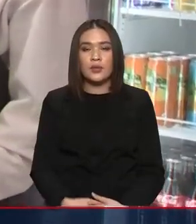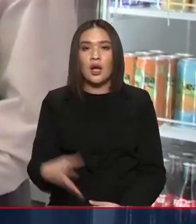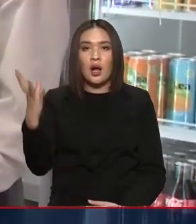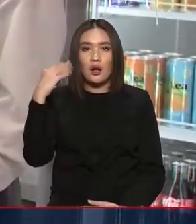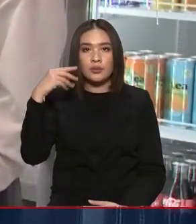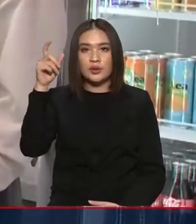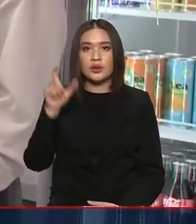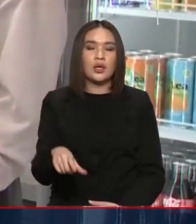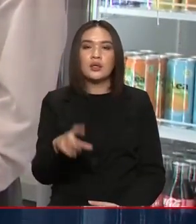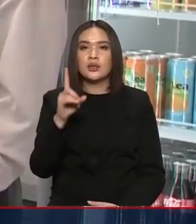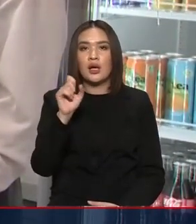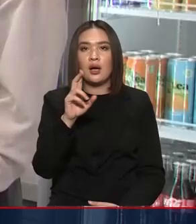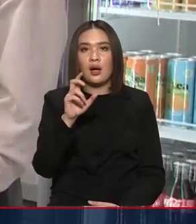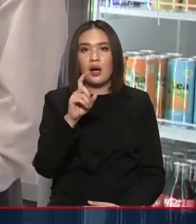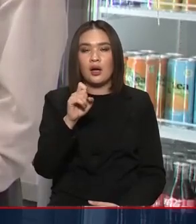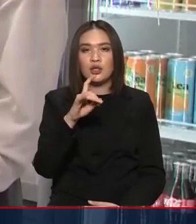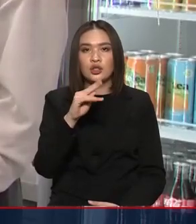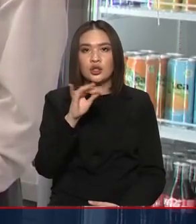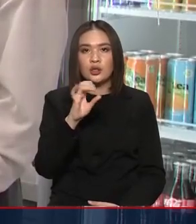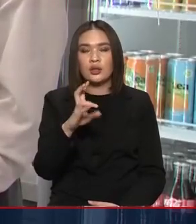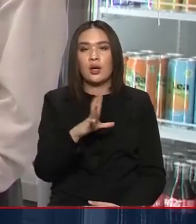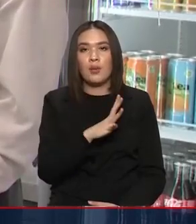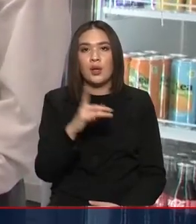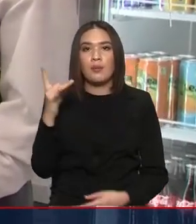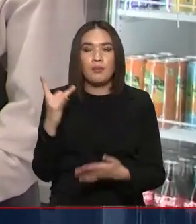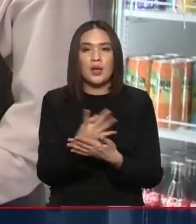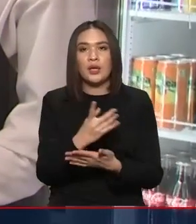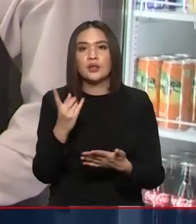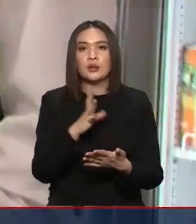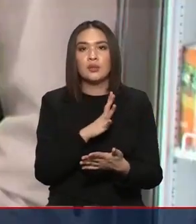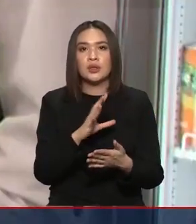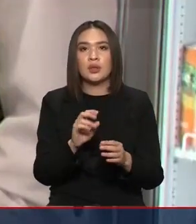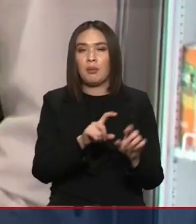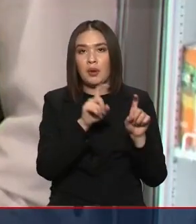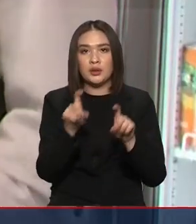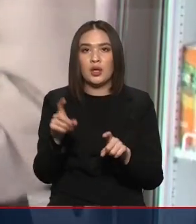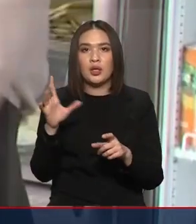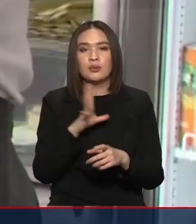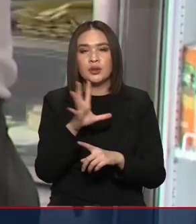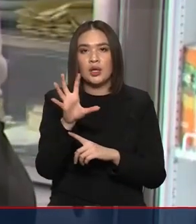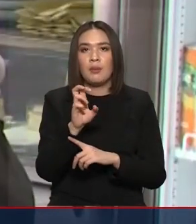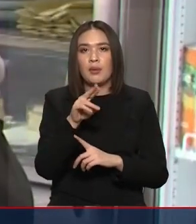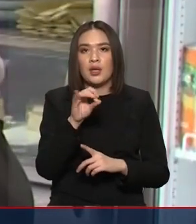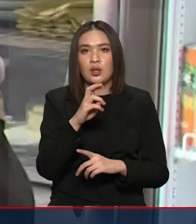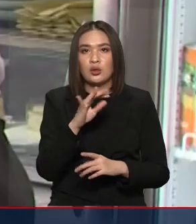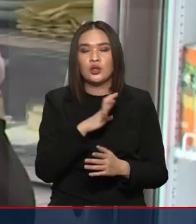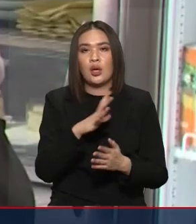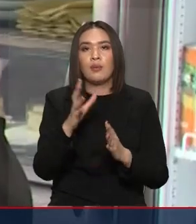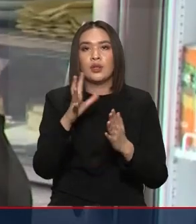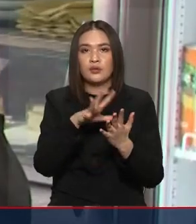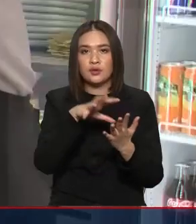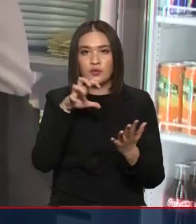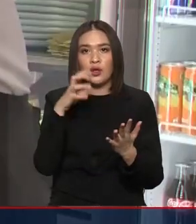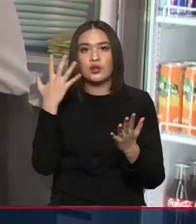Николай Захарченко в ноу-хау Оценил сразу как только внедрили новую систему недолго думая он скачал приложение от ладонь и